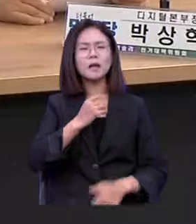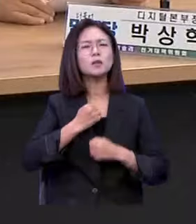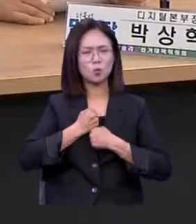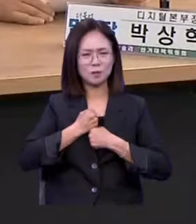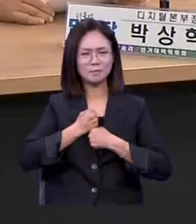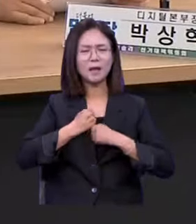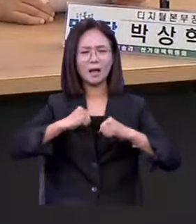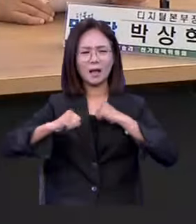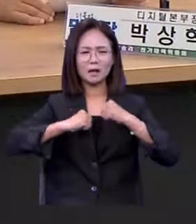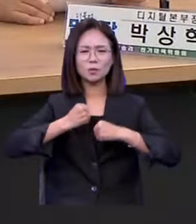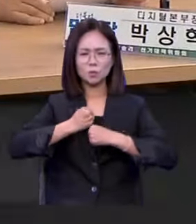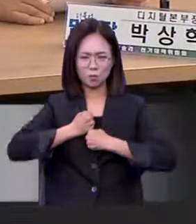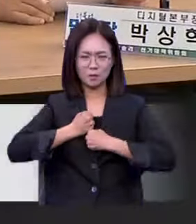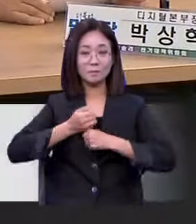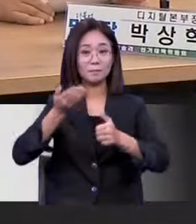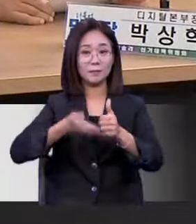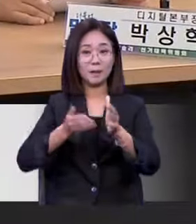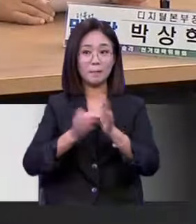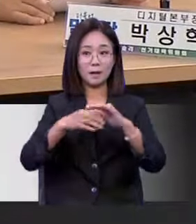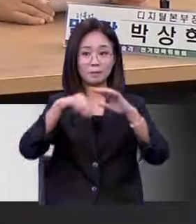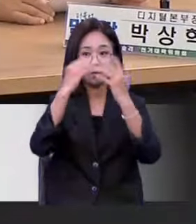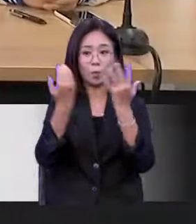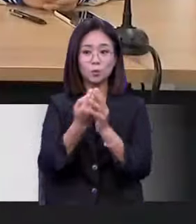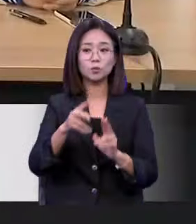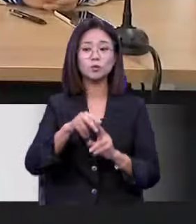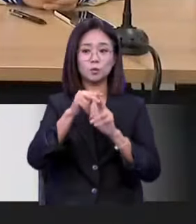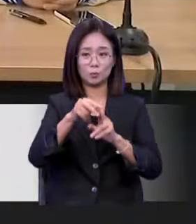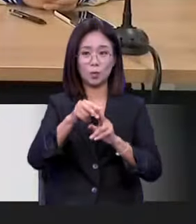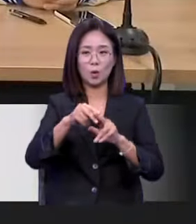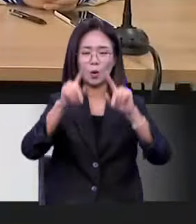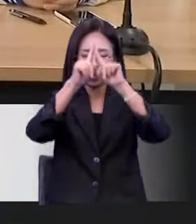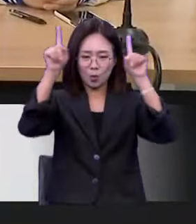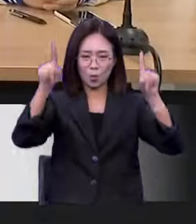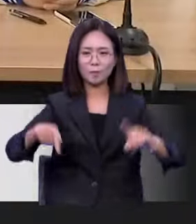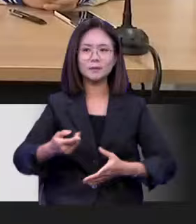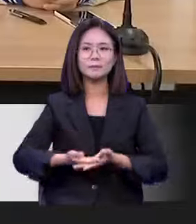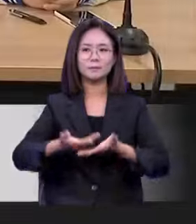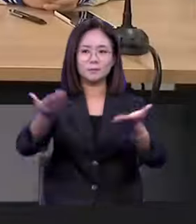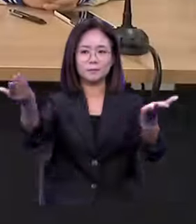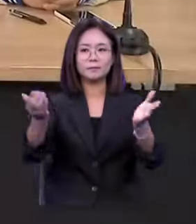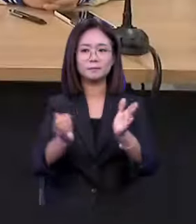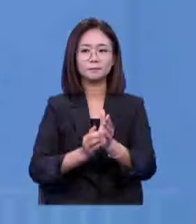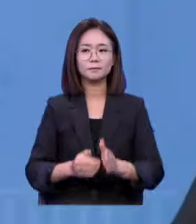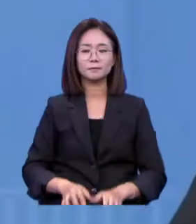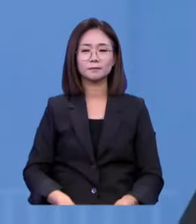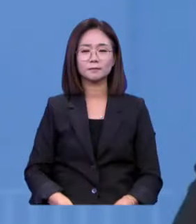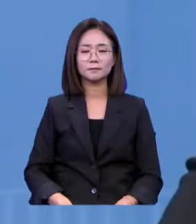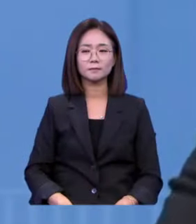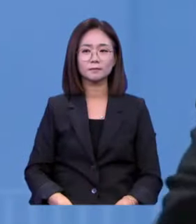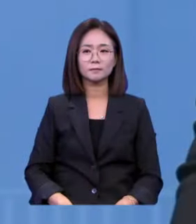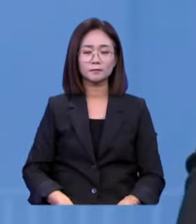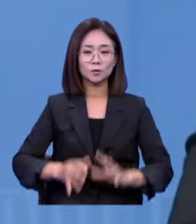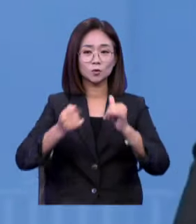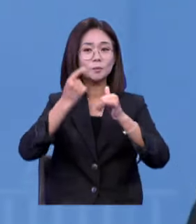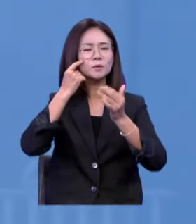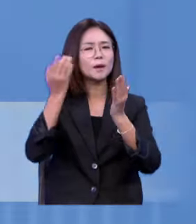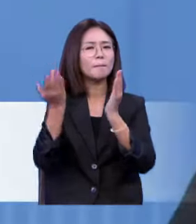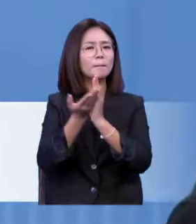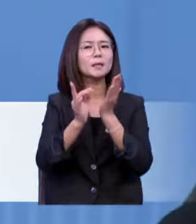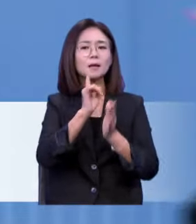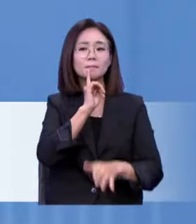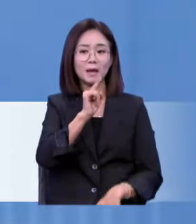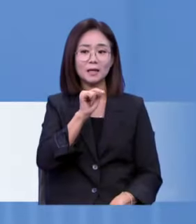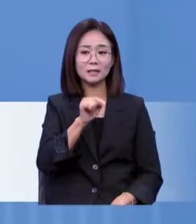주의가 필요하다는 에든 후보에게 을기 했 눈높이에 맞지 않는